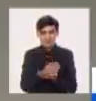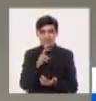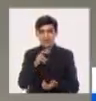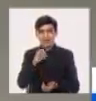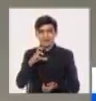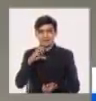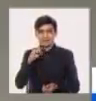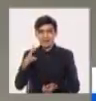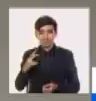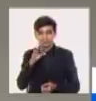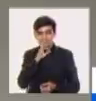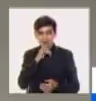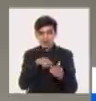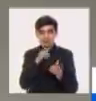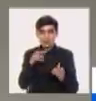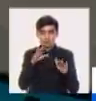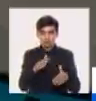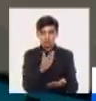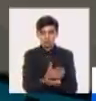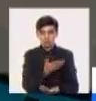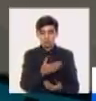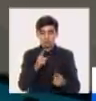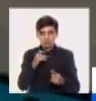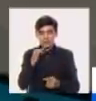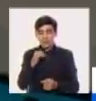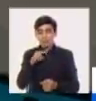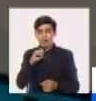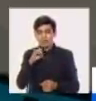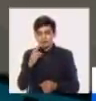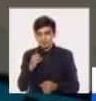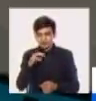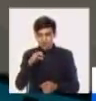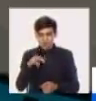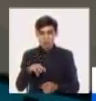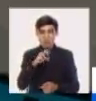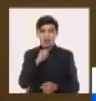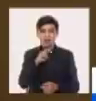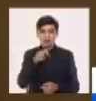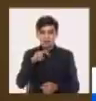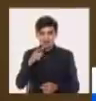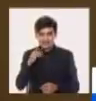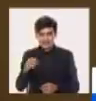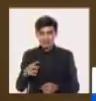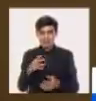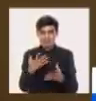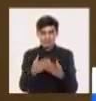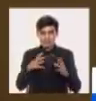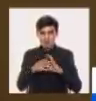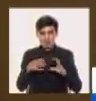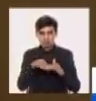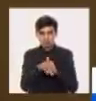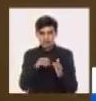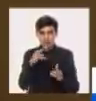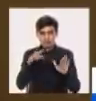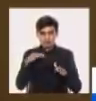препараты СК фармацияның қоймасында жатыр. Парацетамол, ампицилин, аналгин, терфалин сынды дәрілерді қорабымен самсып тұр.